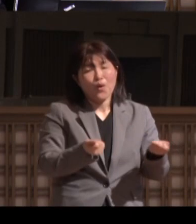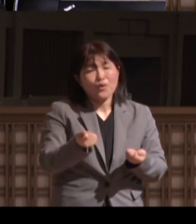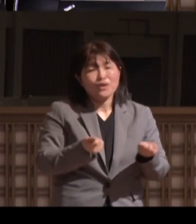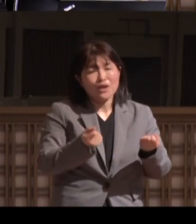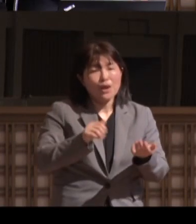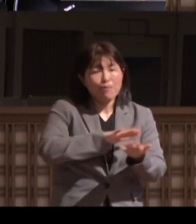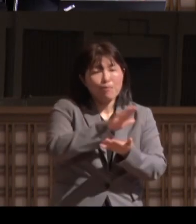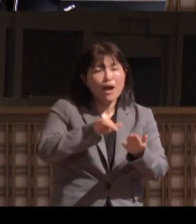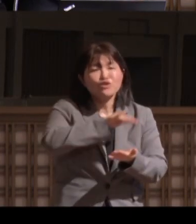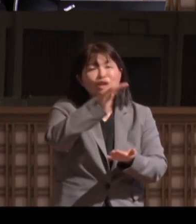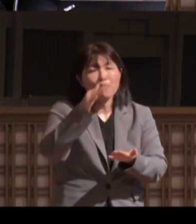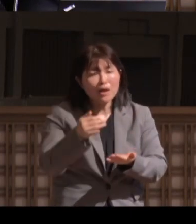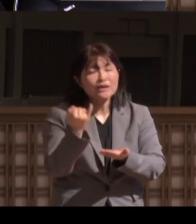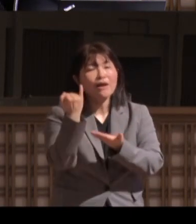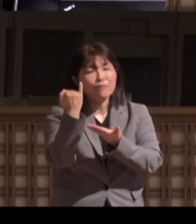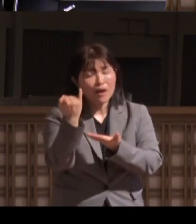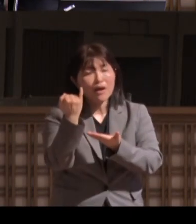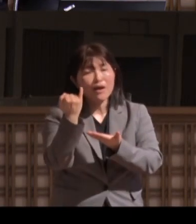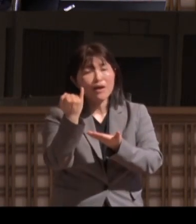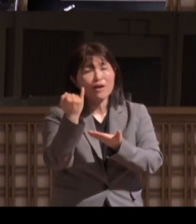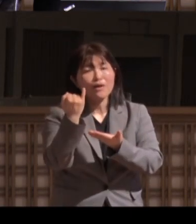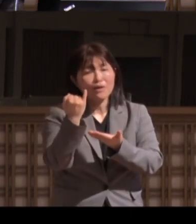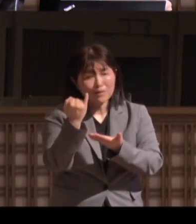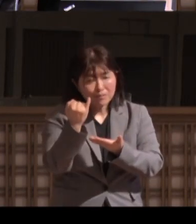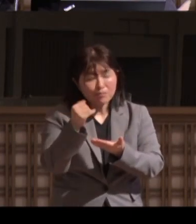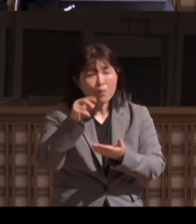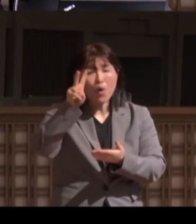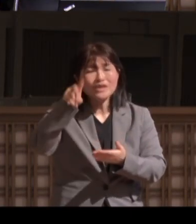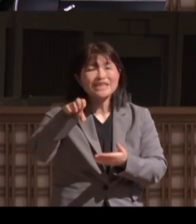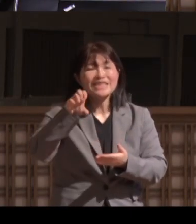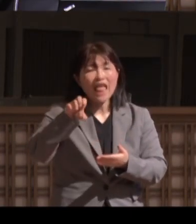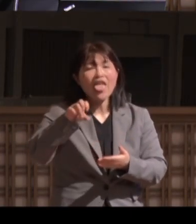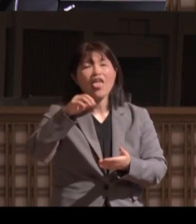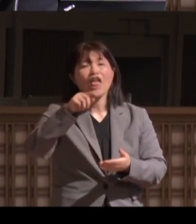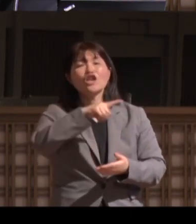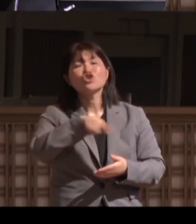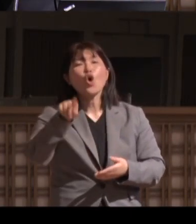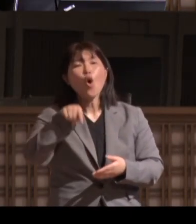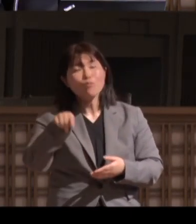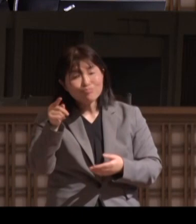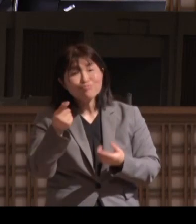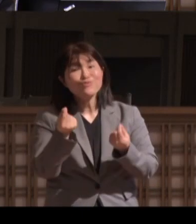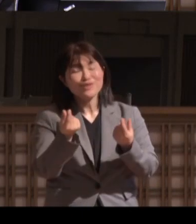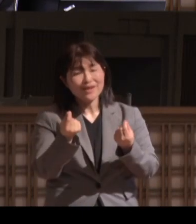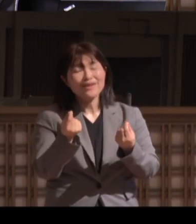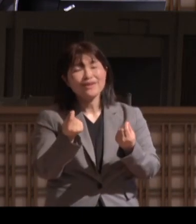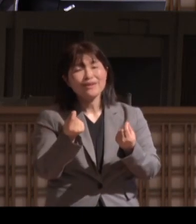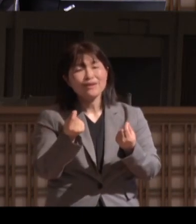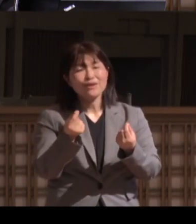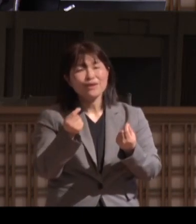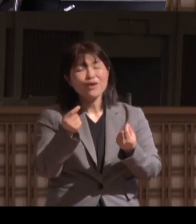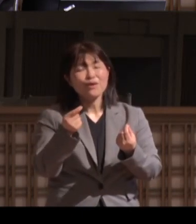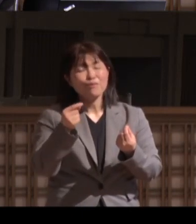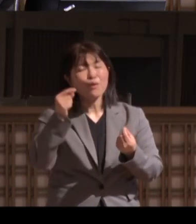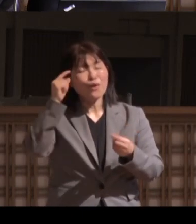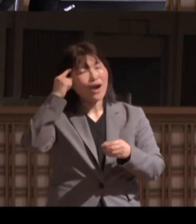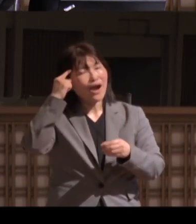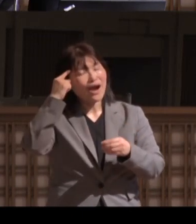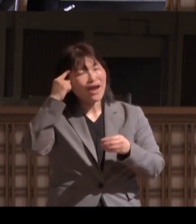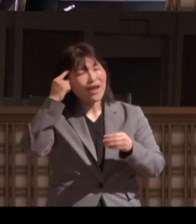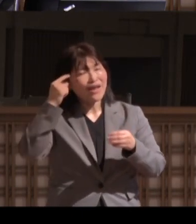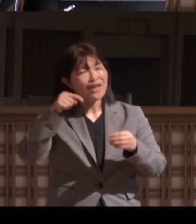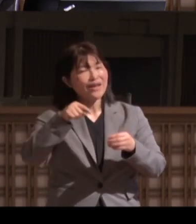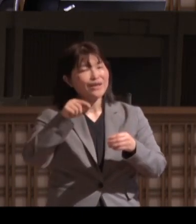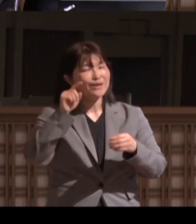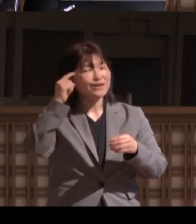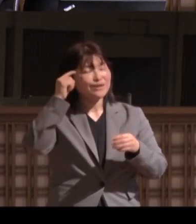丸山のり子さんの法人の名前もリエゾンという言葉があってですねまこういうことを見こして組織化